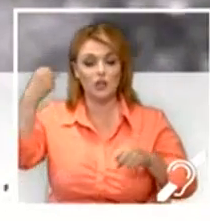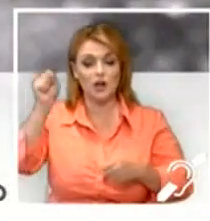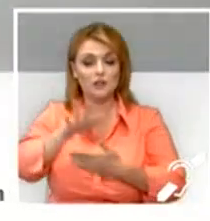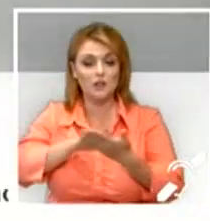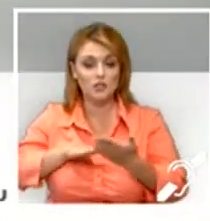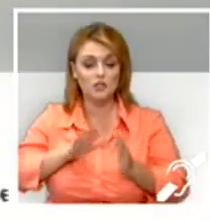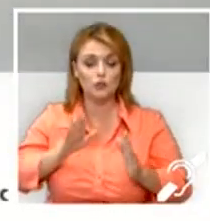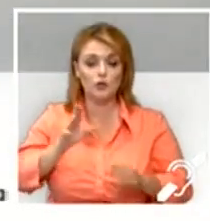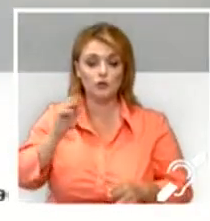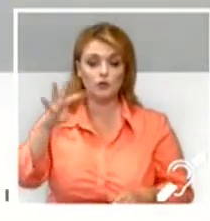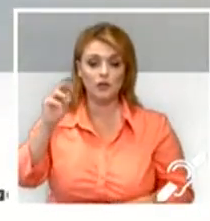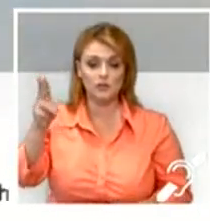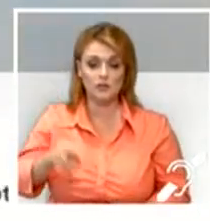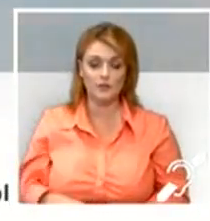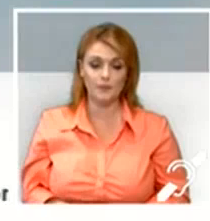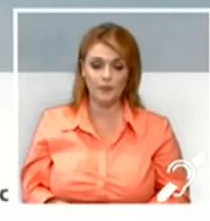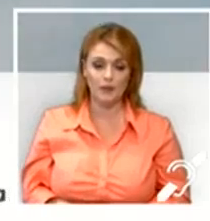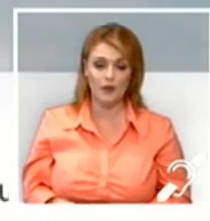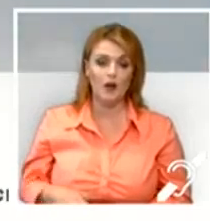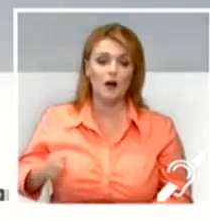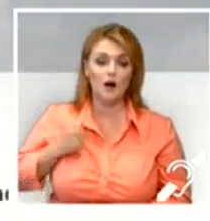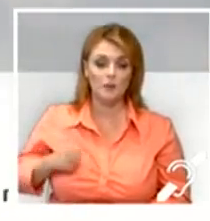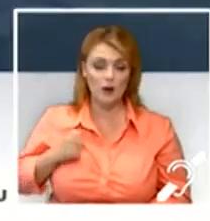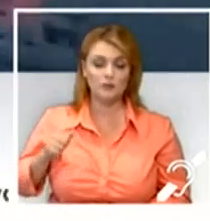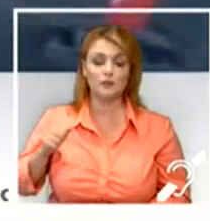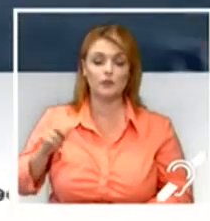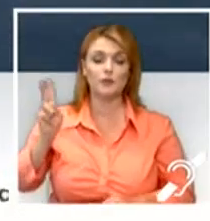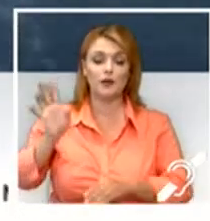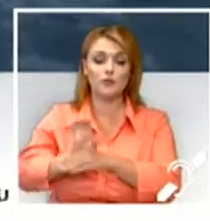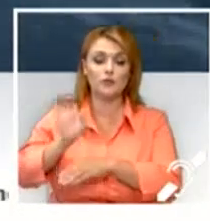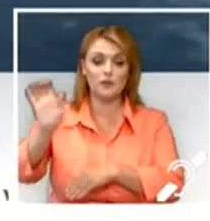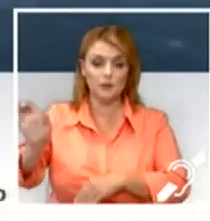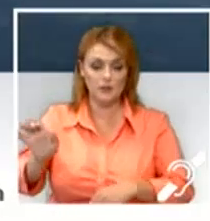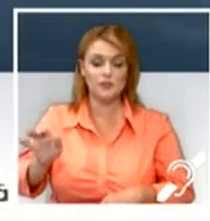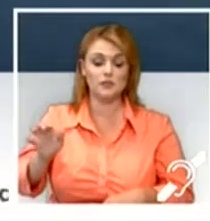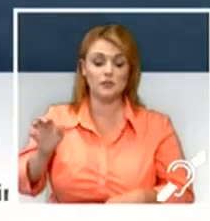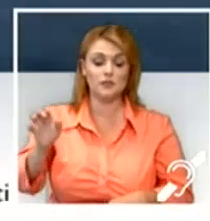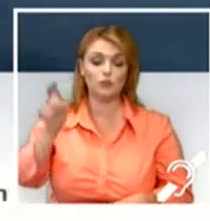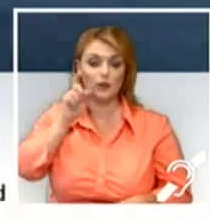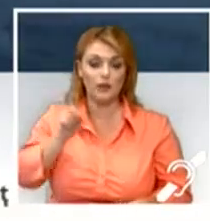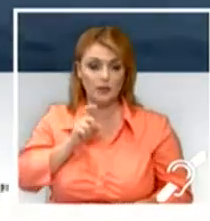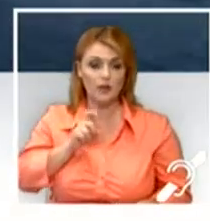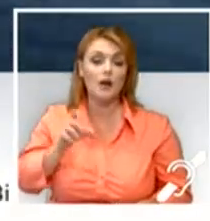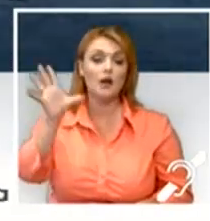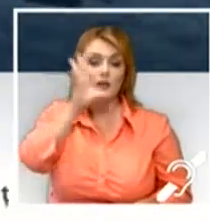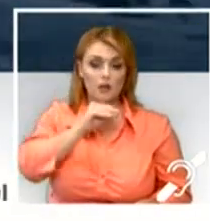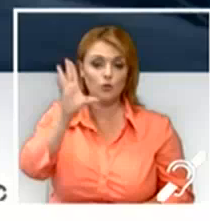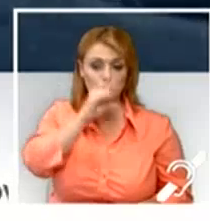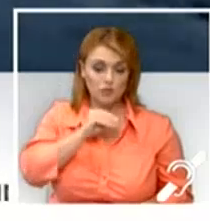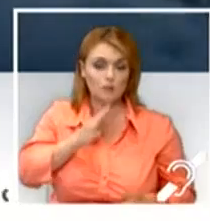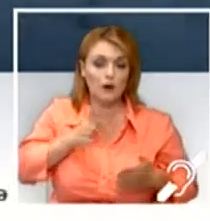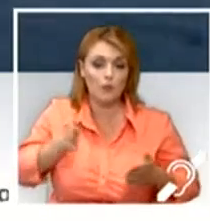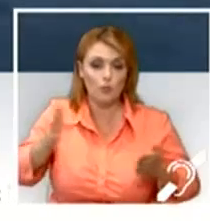unde, de altfel, rușii se regrupează. Cu armamentul performant trimis de statele occidentale, Ucraina a reușit să scoată din circuit cea